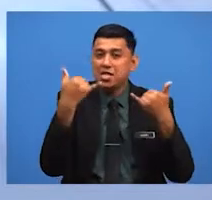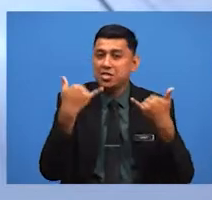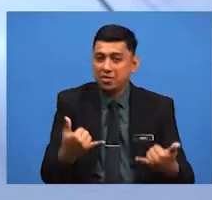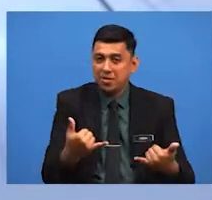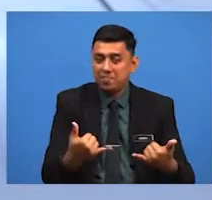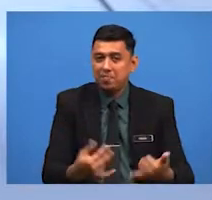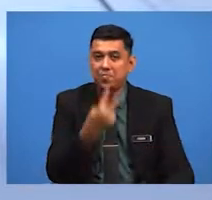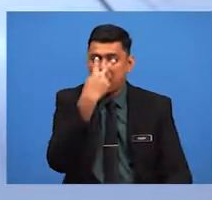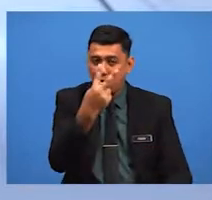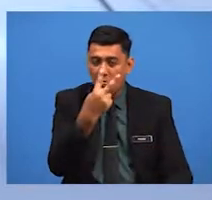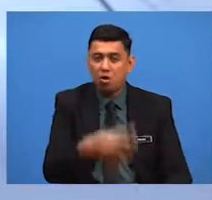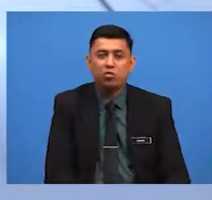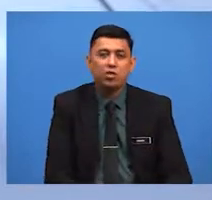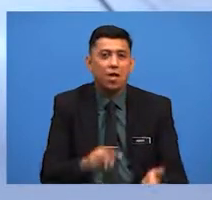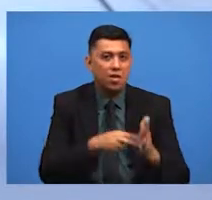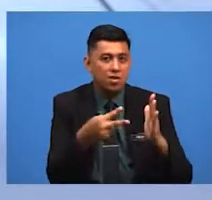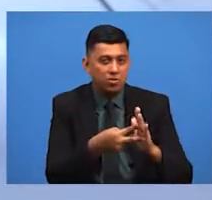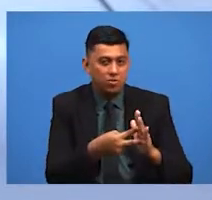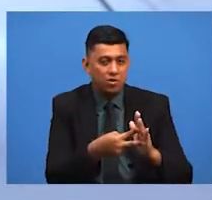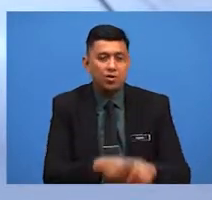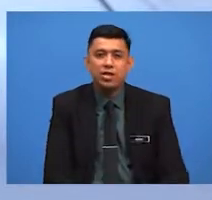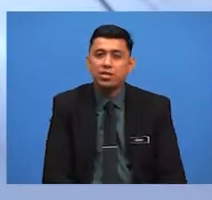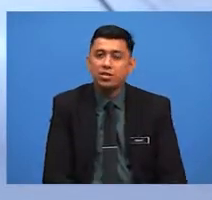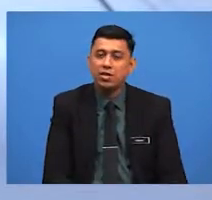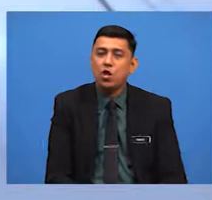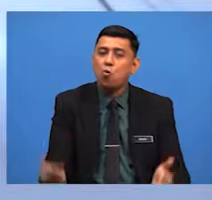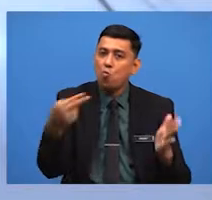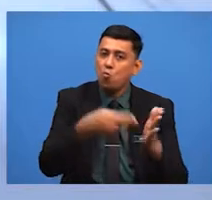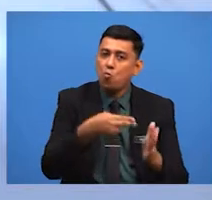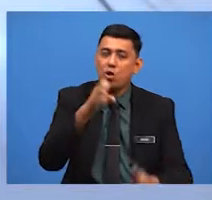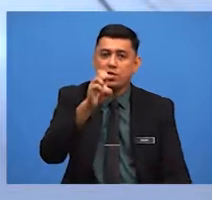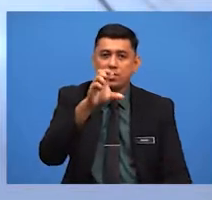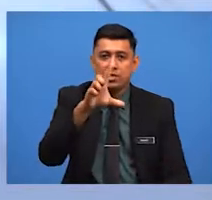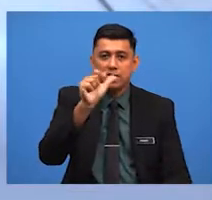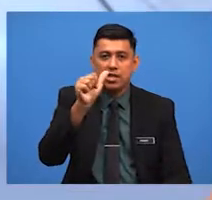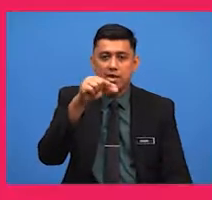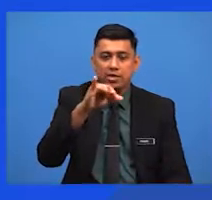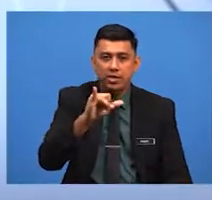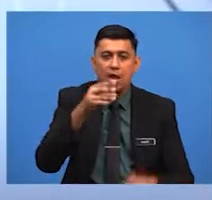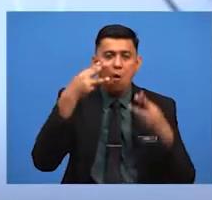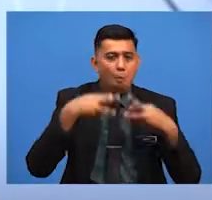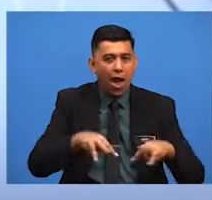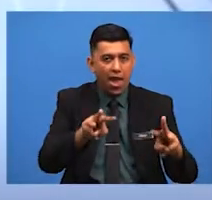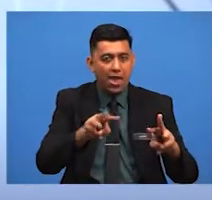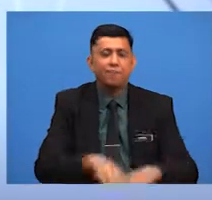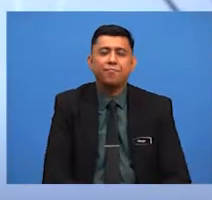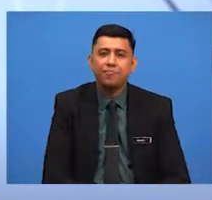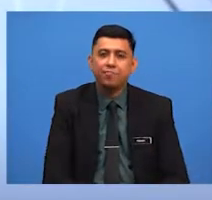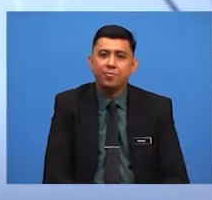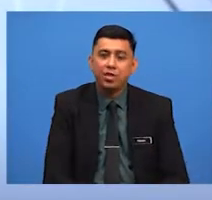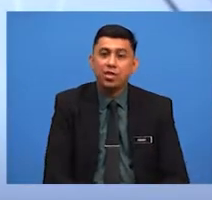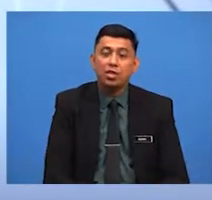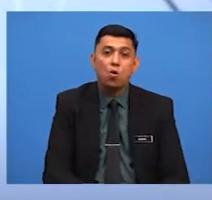Sekarang kita lihat pula maksud struktur kawalan ulangan selagi while. Struktur